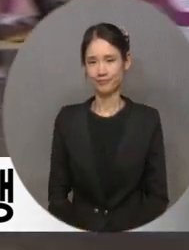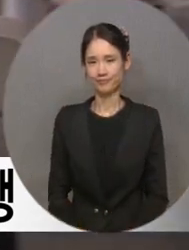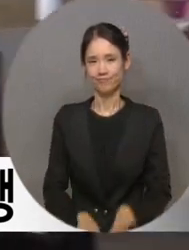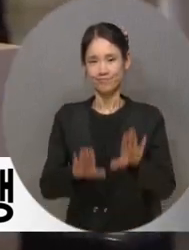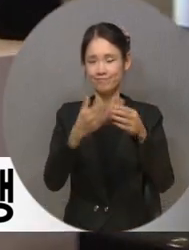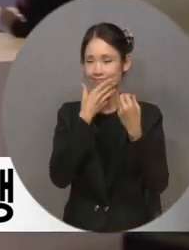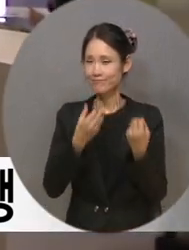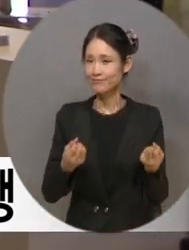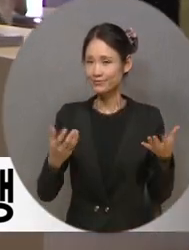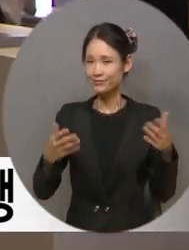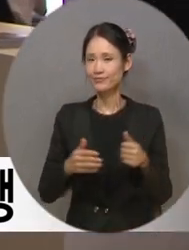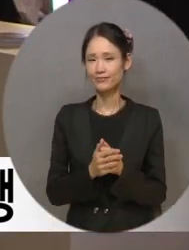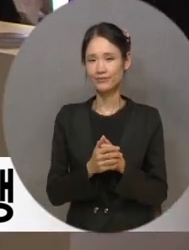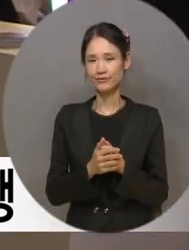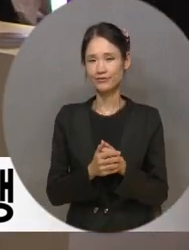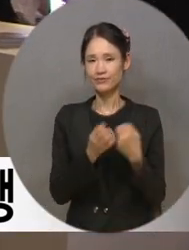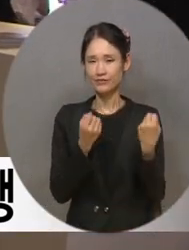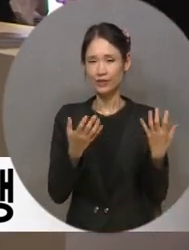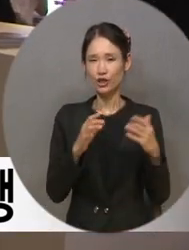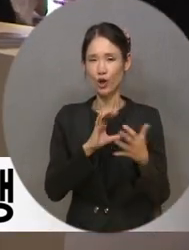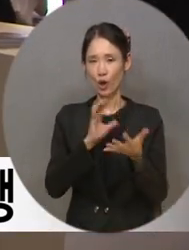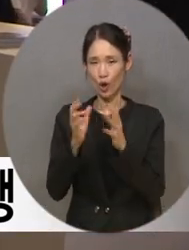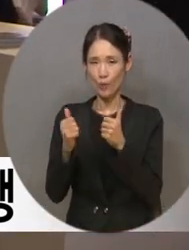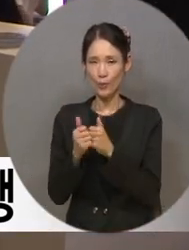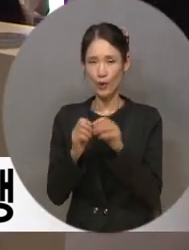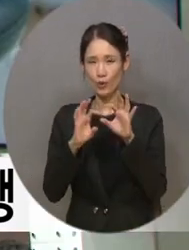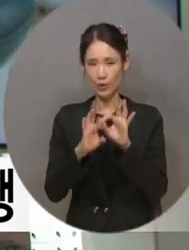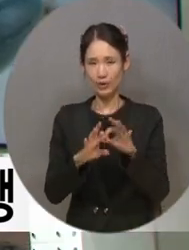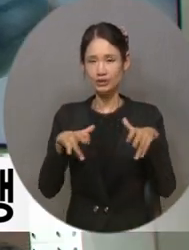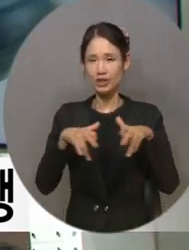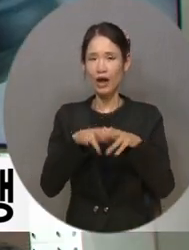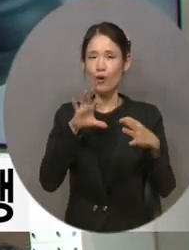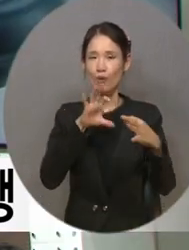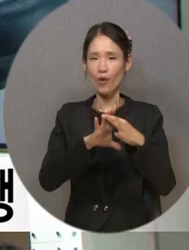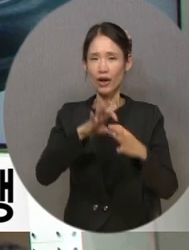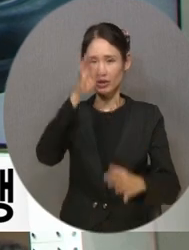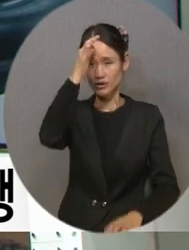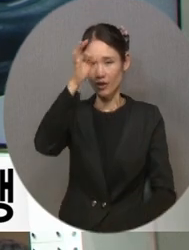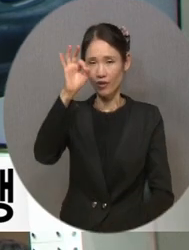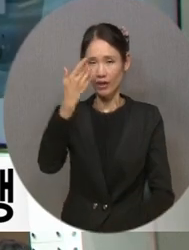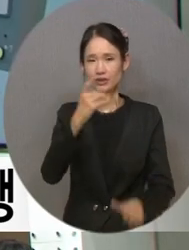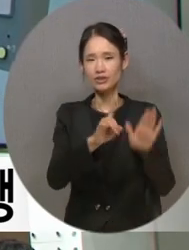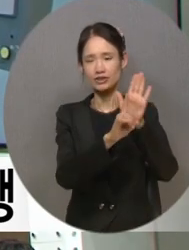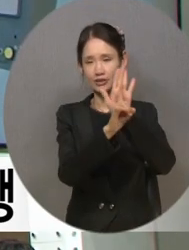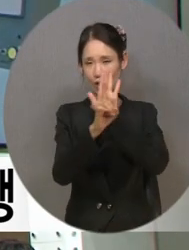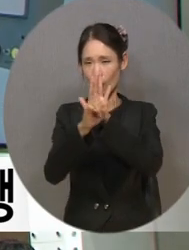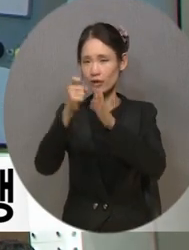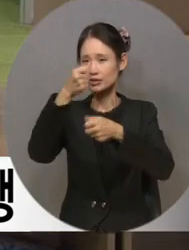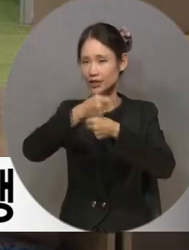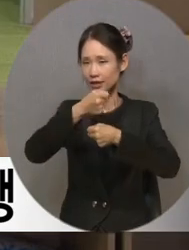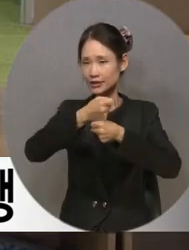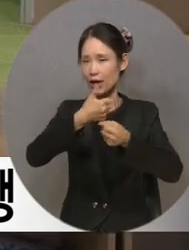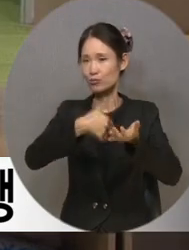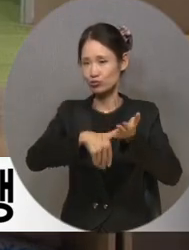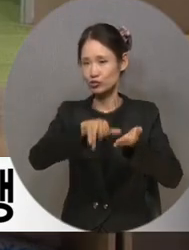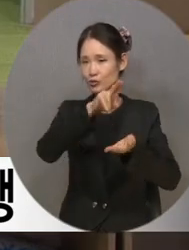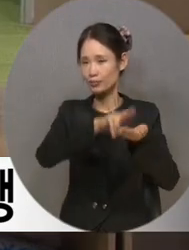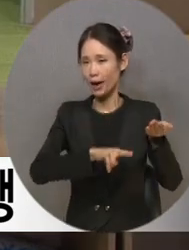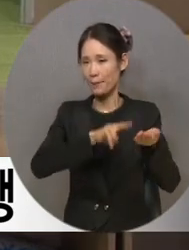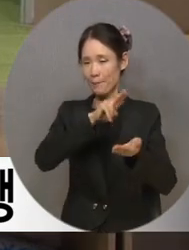이번 행사에서는 컨퍼런스를 비롯해 장애 관련 첨단 기술 전시부터 생산품 판매 등